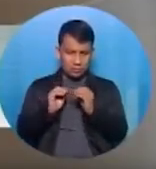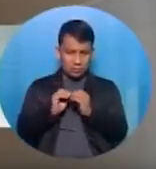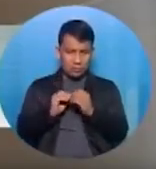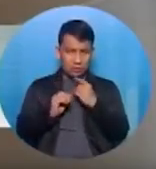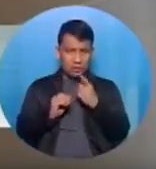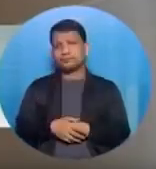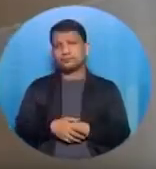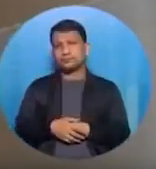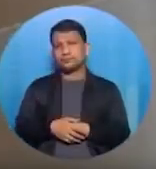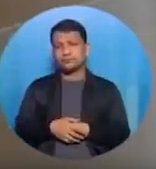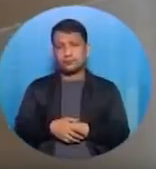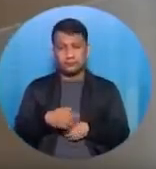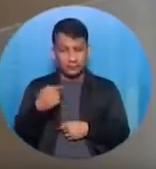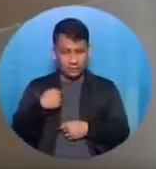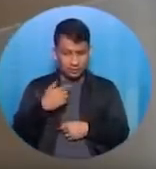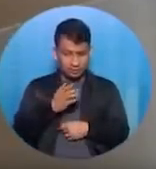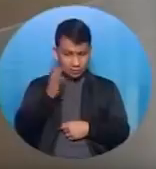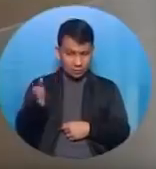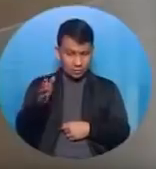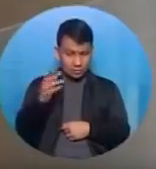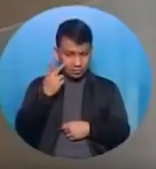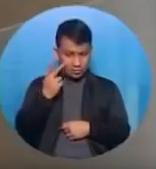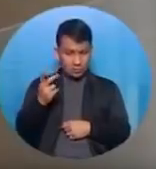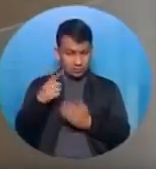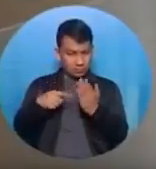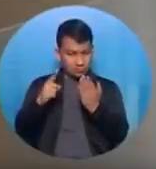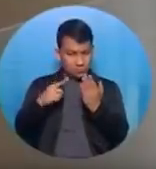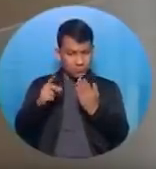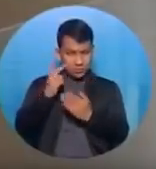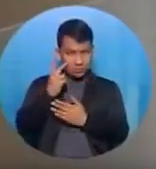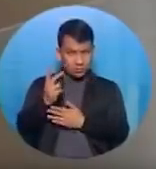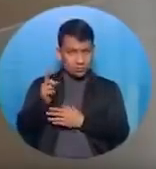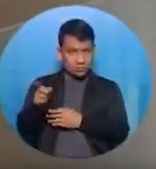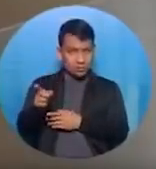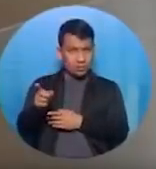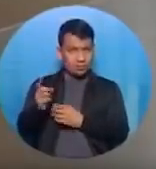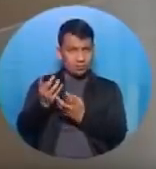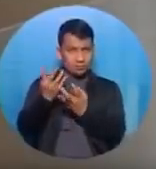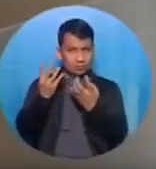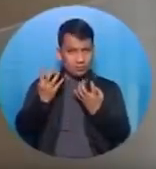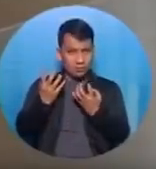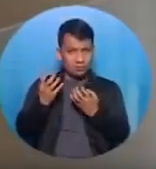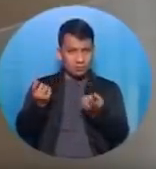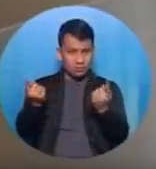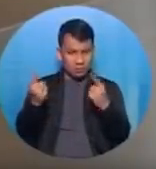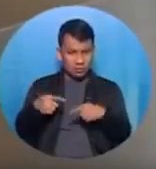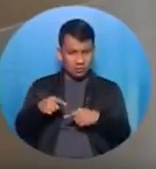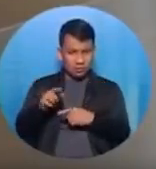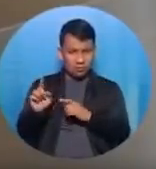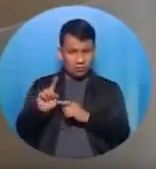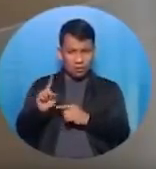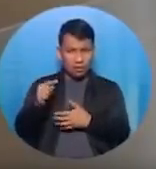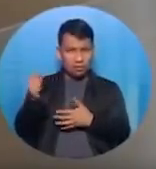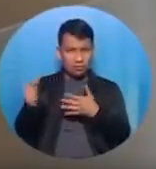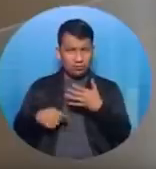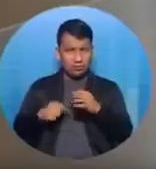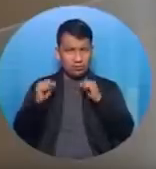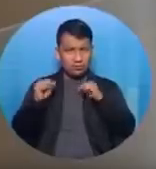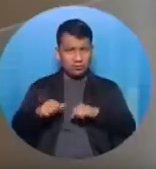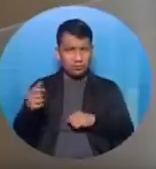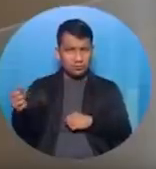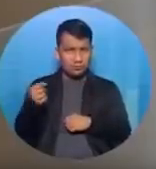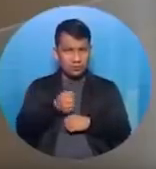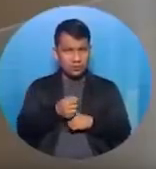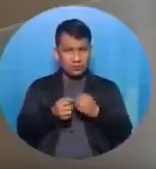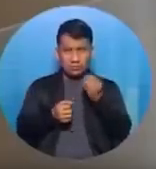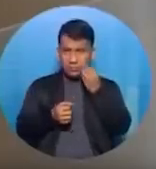Sir, ganito gagawin mo, sir. Pumunta ka doon sa site, ikaw mismo ang pupunta doon at tanungin mo yung kanilang kalagayan at kung kinakailangan sila ipu-pull out